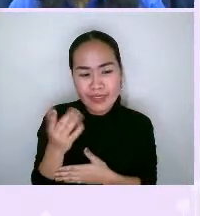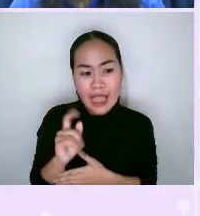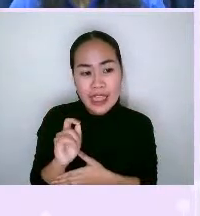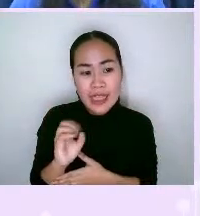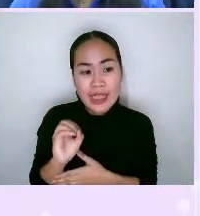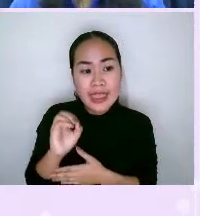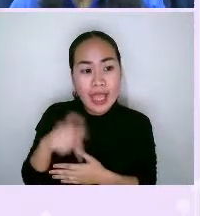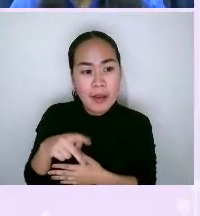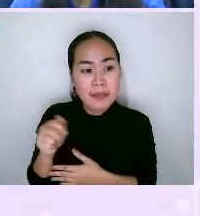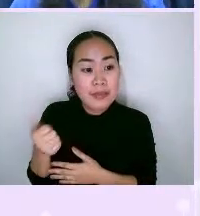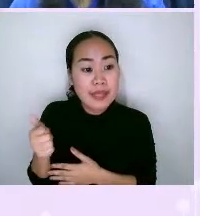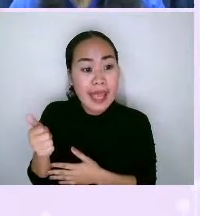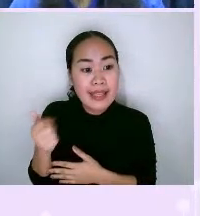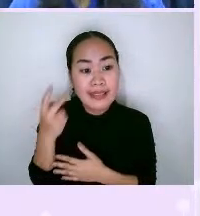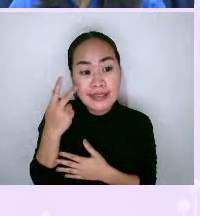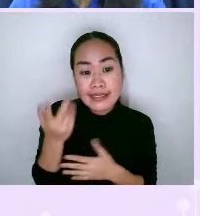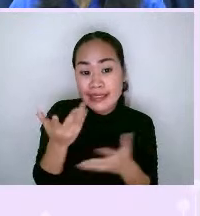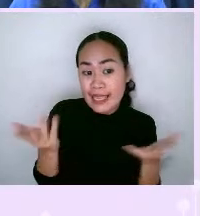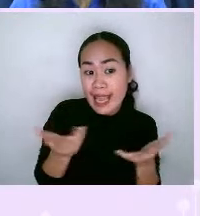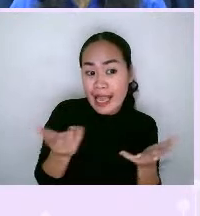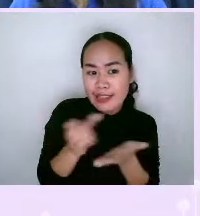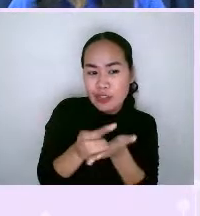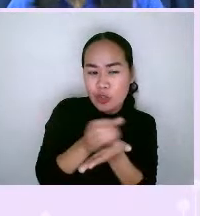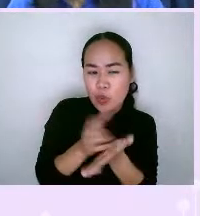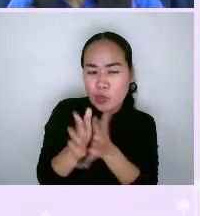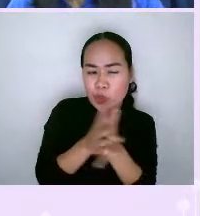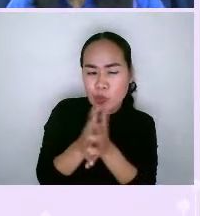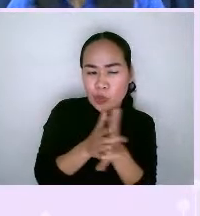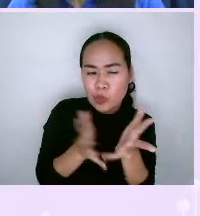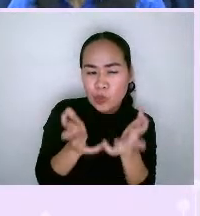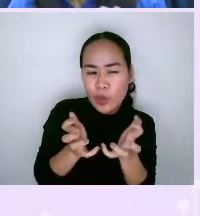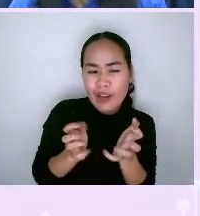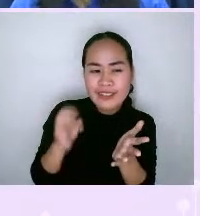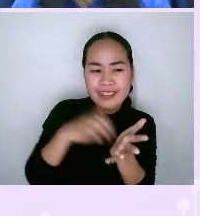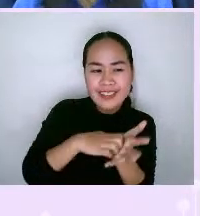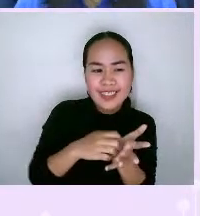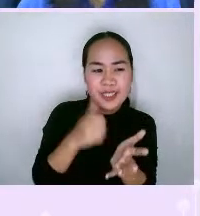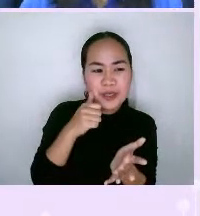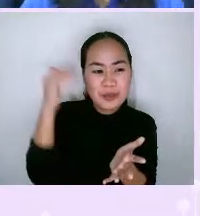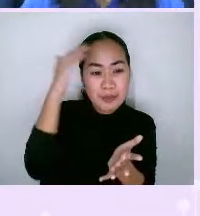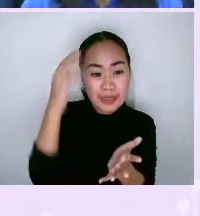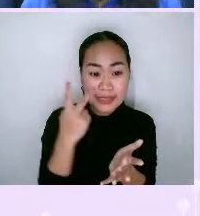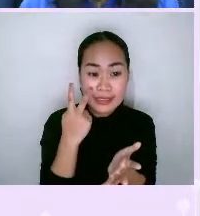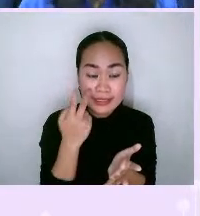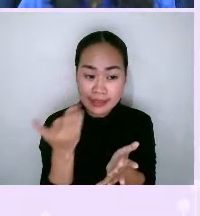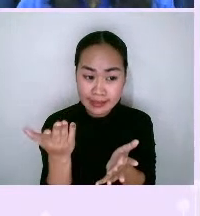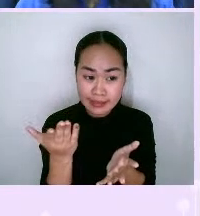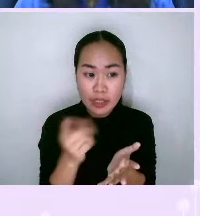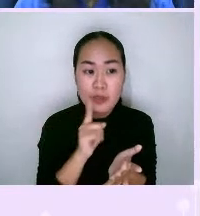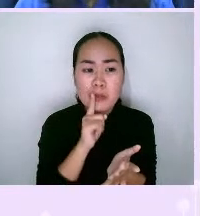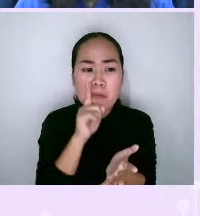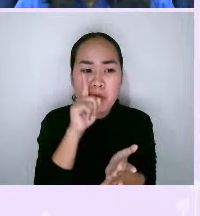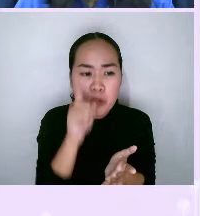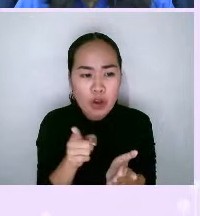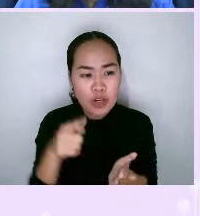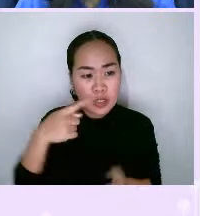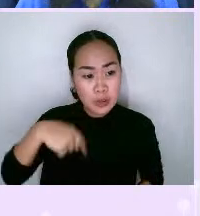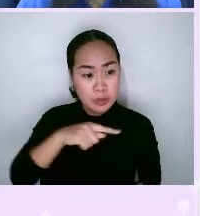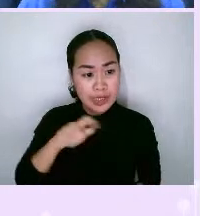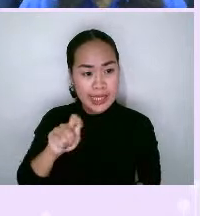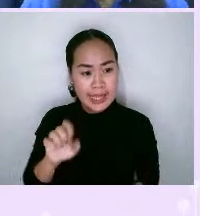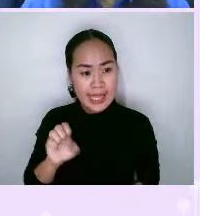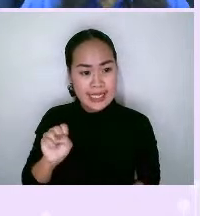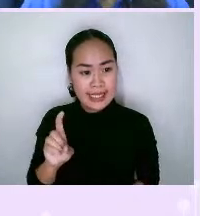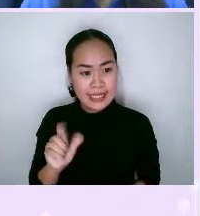po kung saan nag-e-enroll ang mga kababaihan. Ang gusto po kasi namin i-emphasize sa TESDA is that